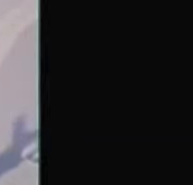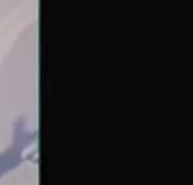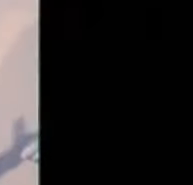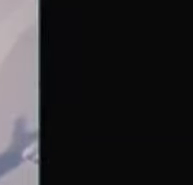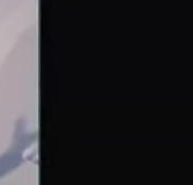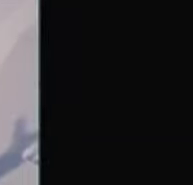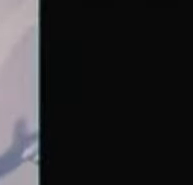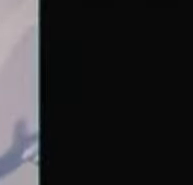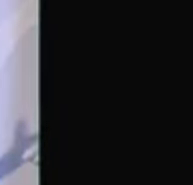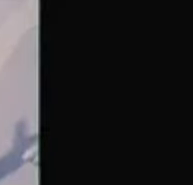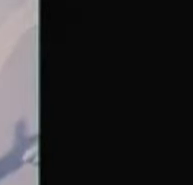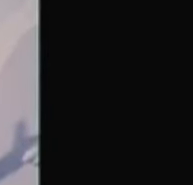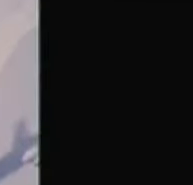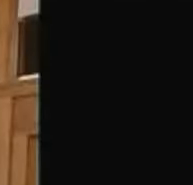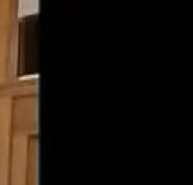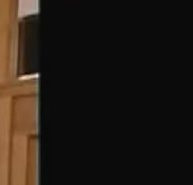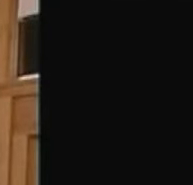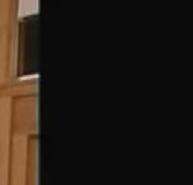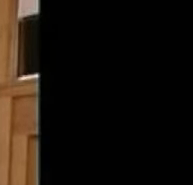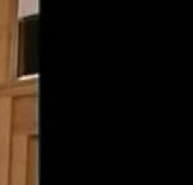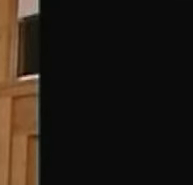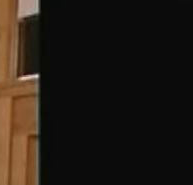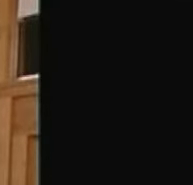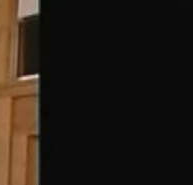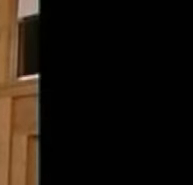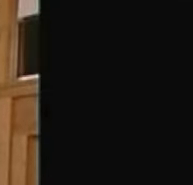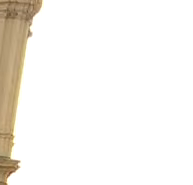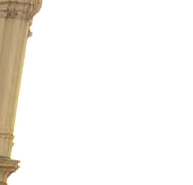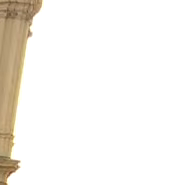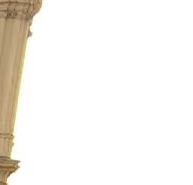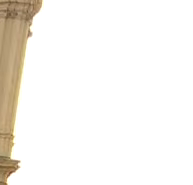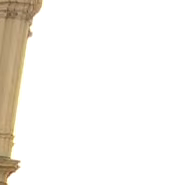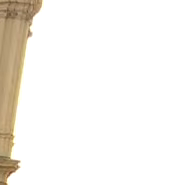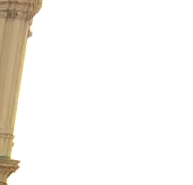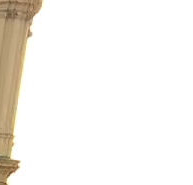Erst spät wird auch ihr Leid anerkannt.